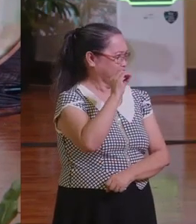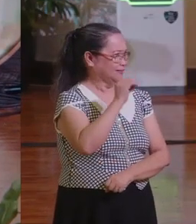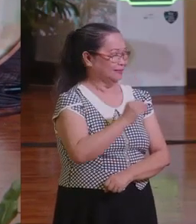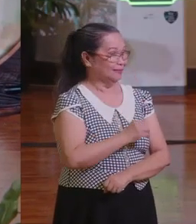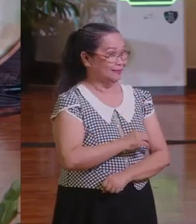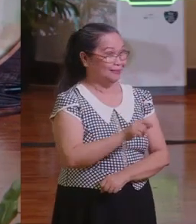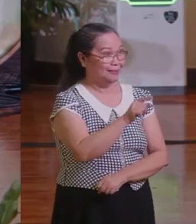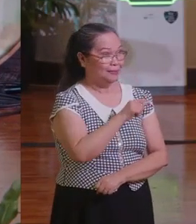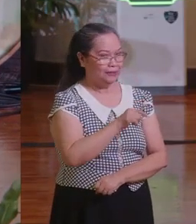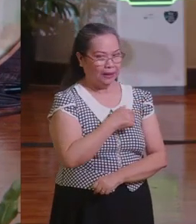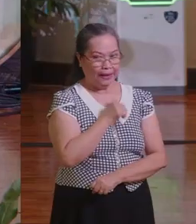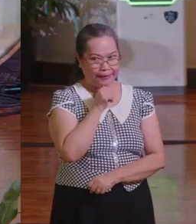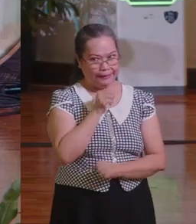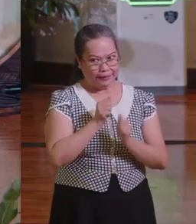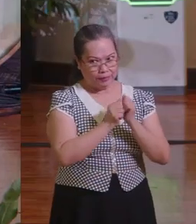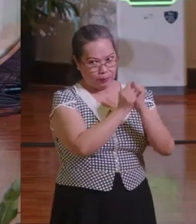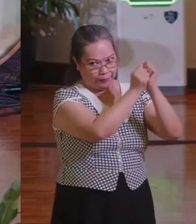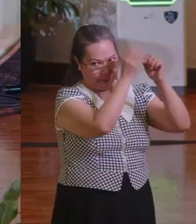ko makasama yan sa langit.